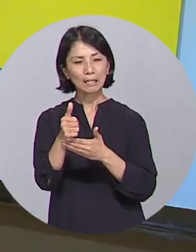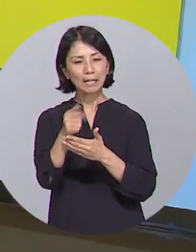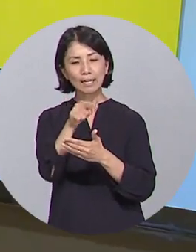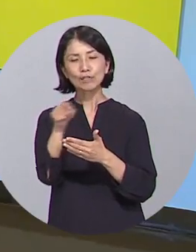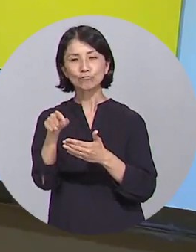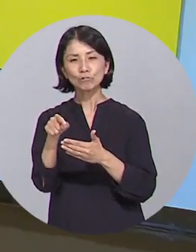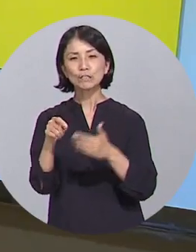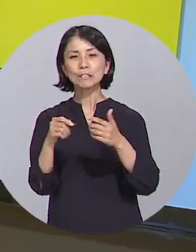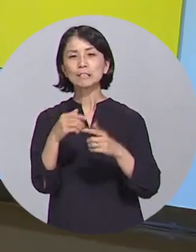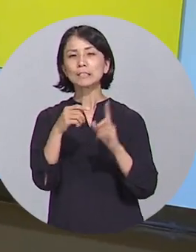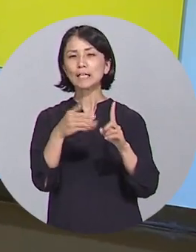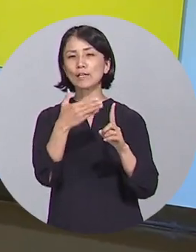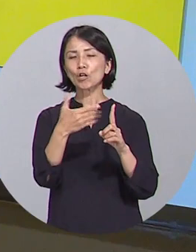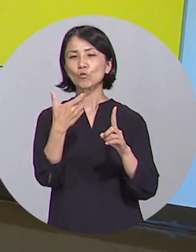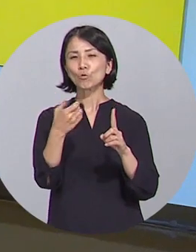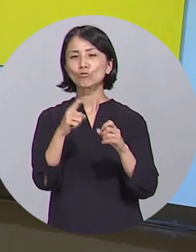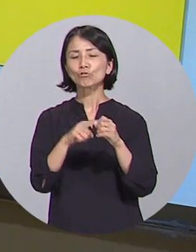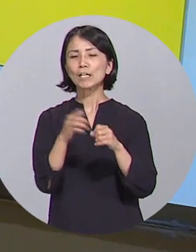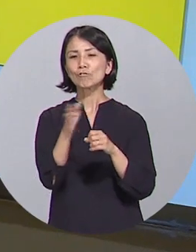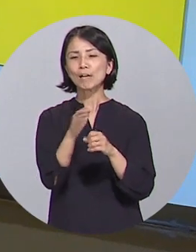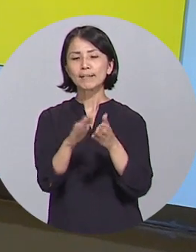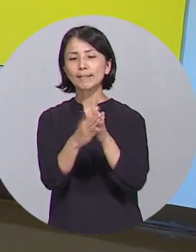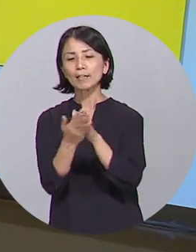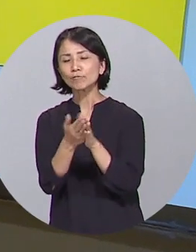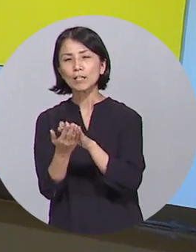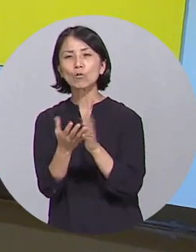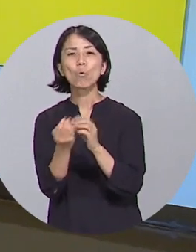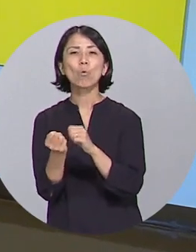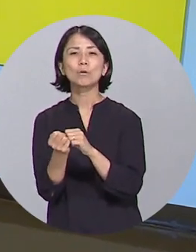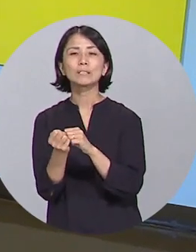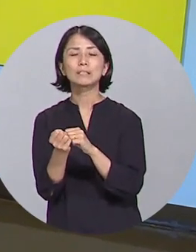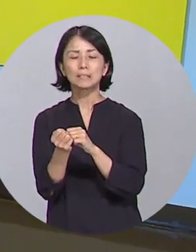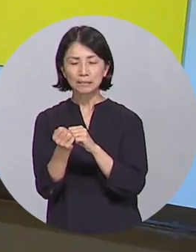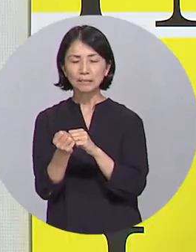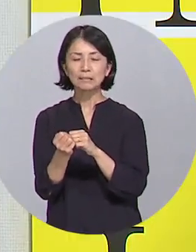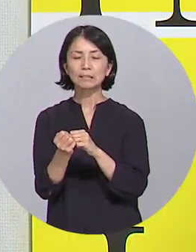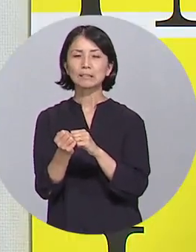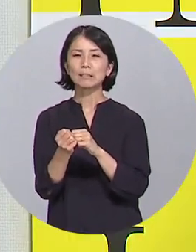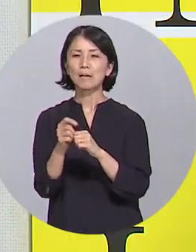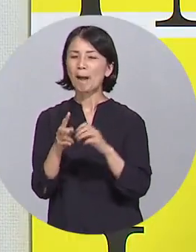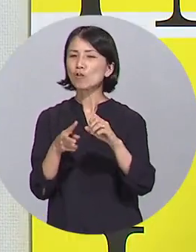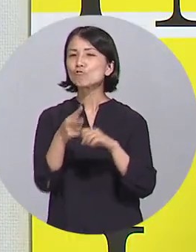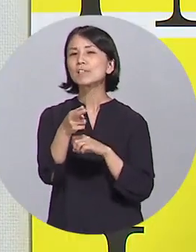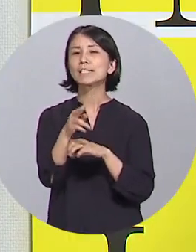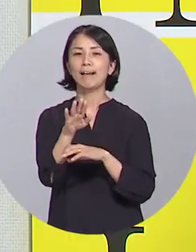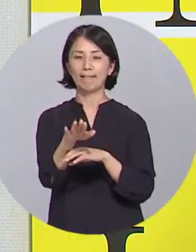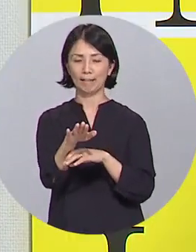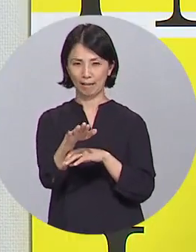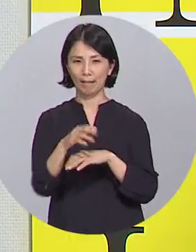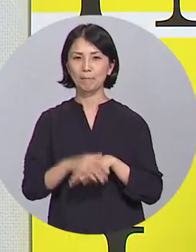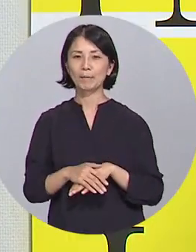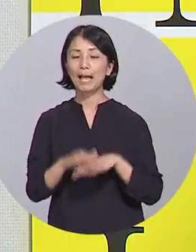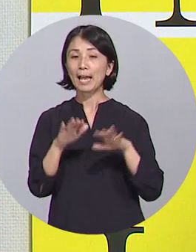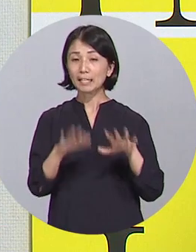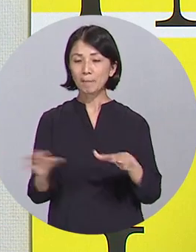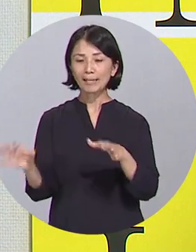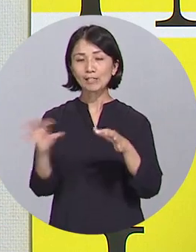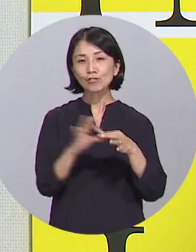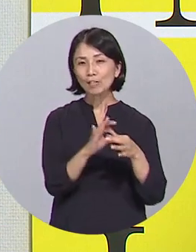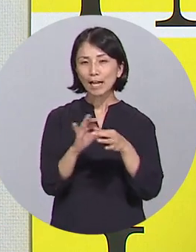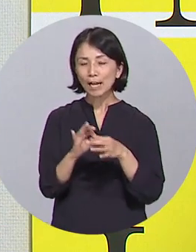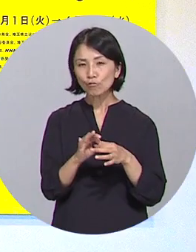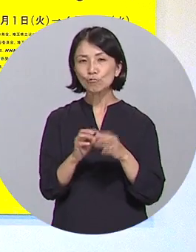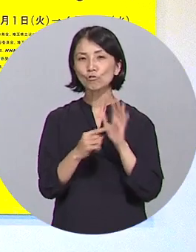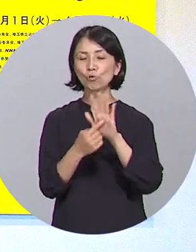後に相次いで亡くなっていて、一つの時代の区切りというところと、現在につながるような表現が生まれた時